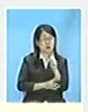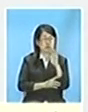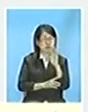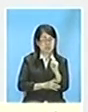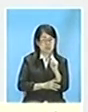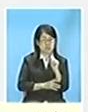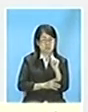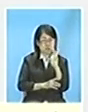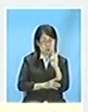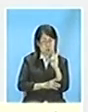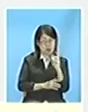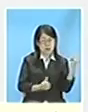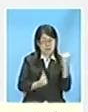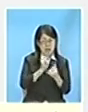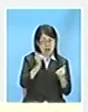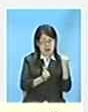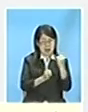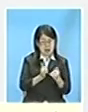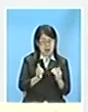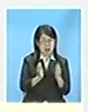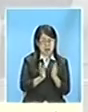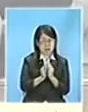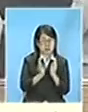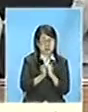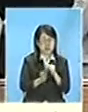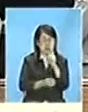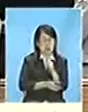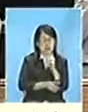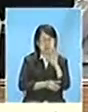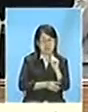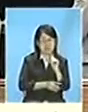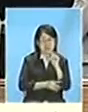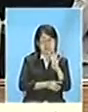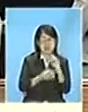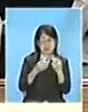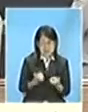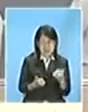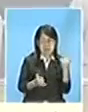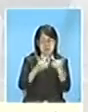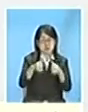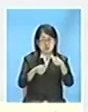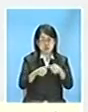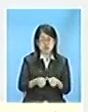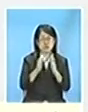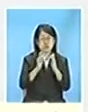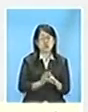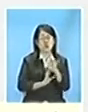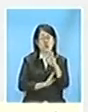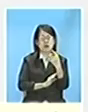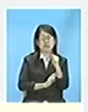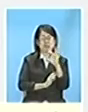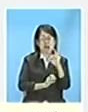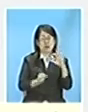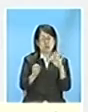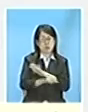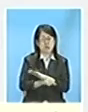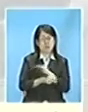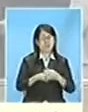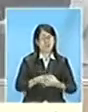ม144ท่านนะคะจำนวนผู้เข้าประชุมขณะนี้119ท่านค่ะครบองค์ประชุมค่ะดำเนินการต่อ